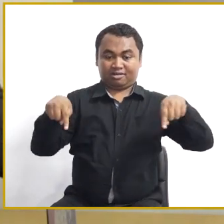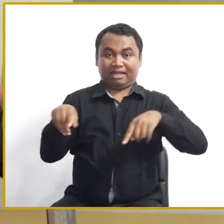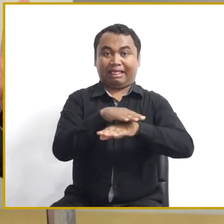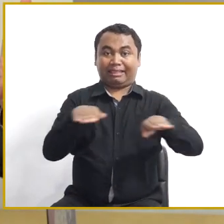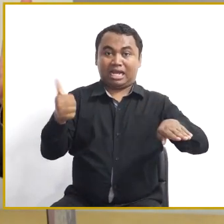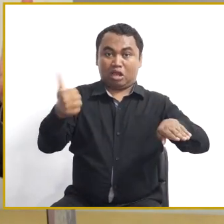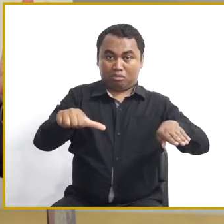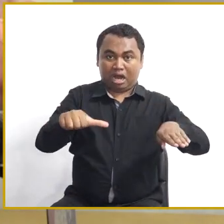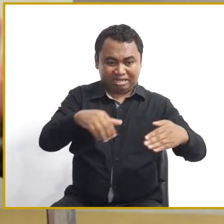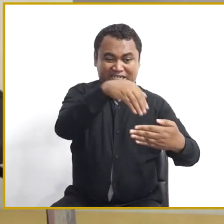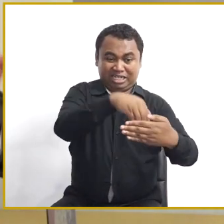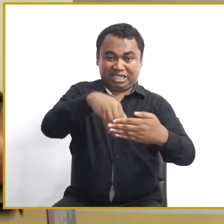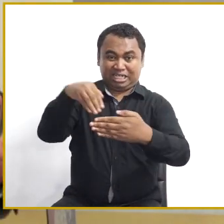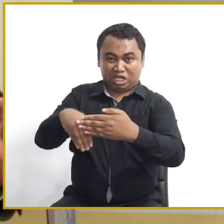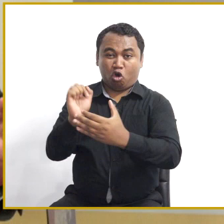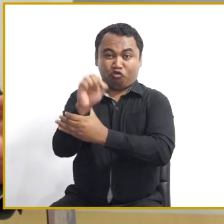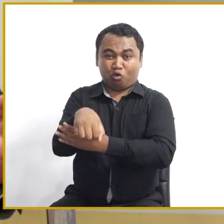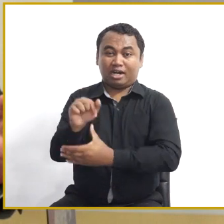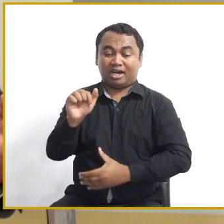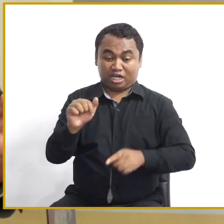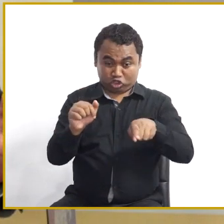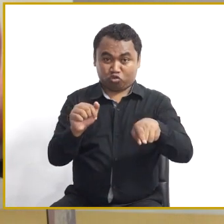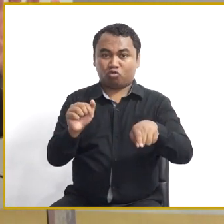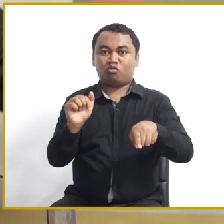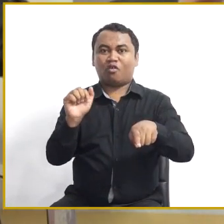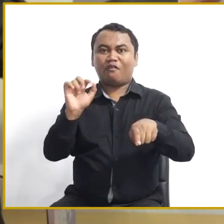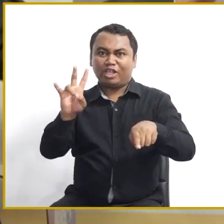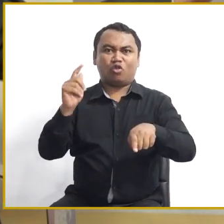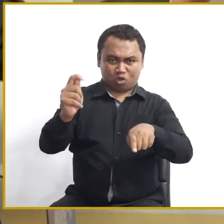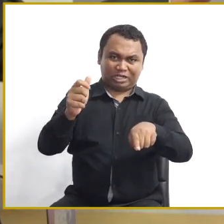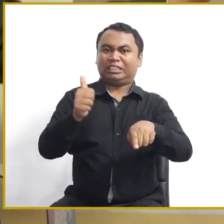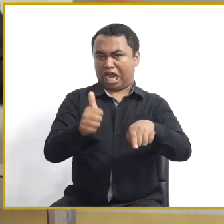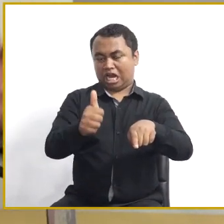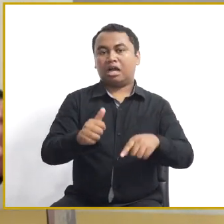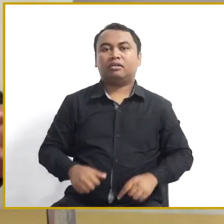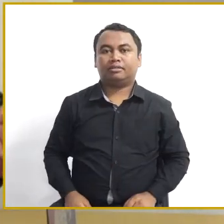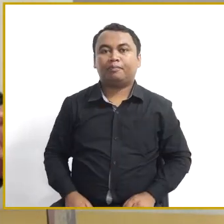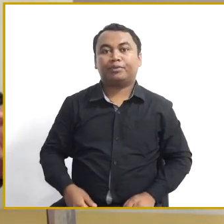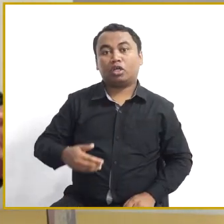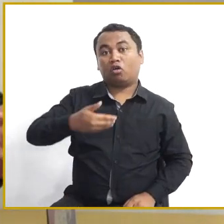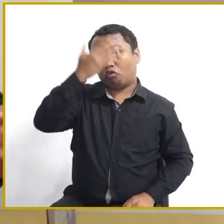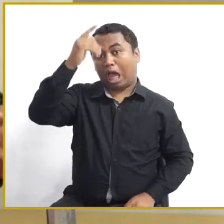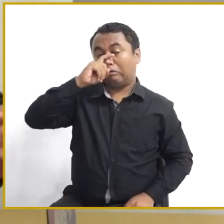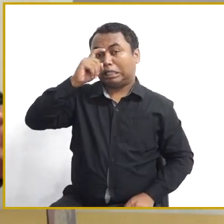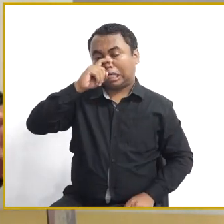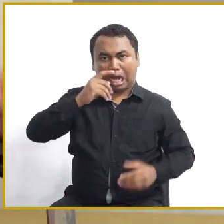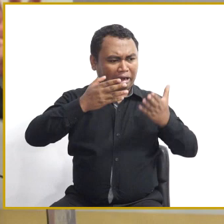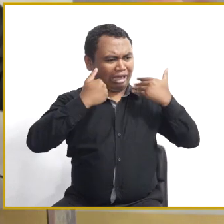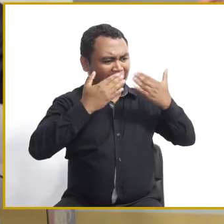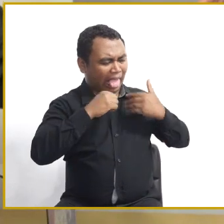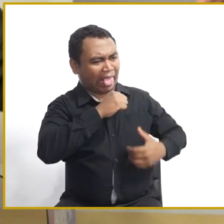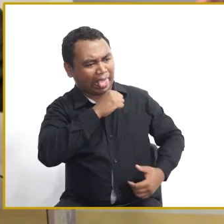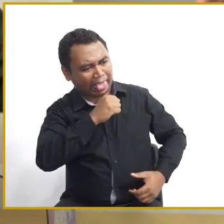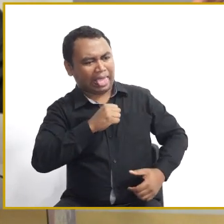400 000 tonnes zao ny vary afaratsika. Faly ery ireo mpanondrana vary ary